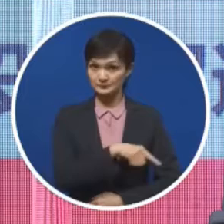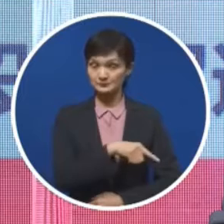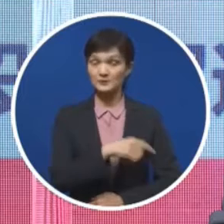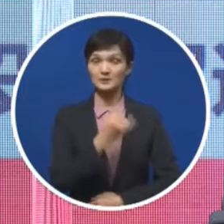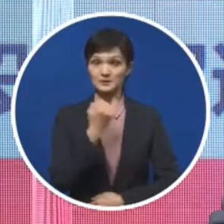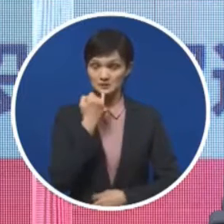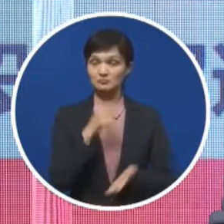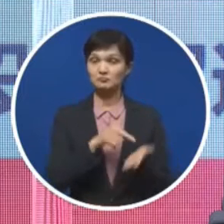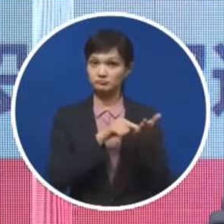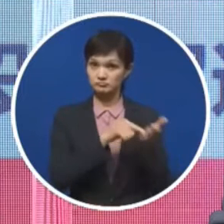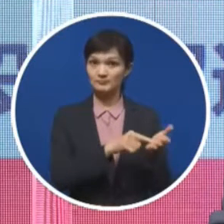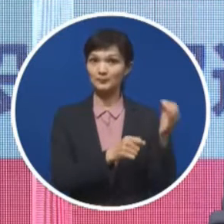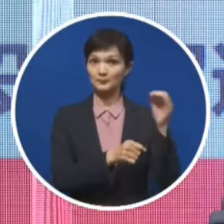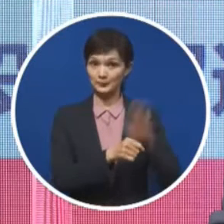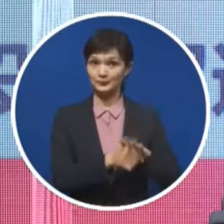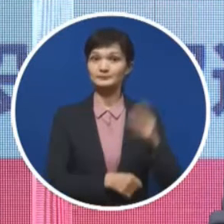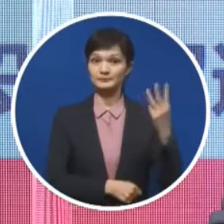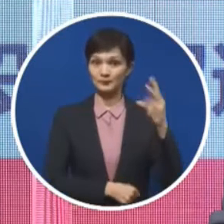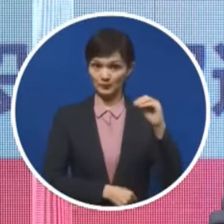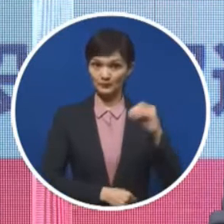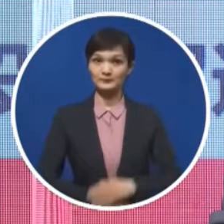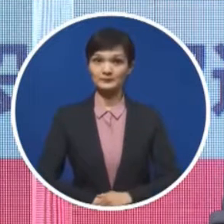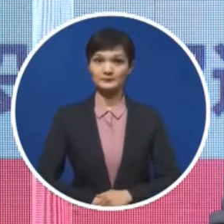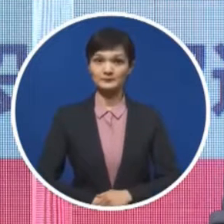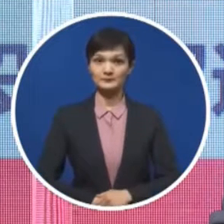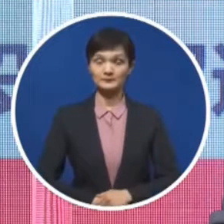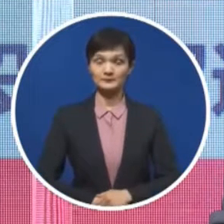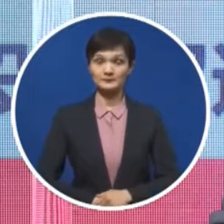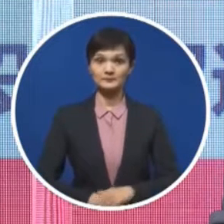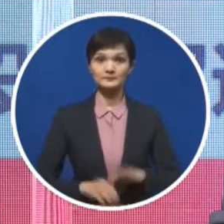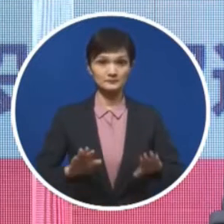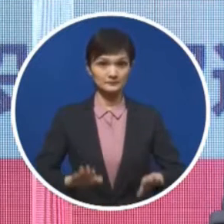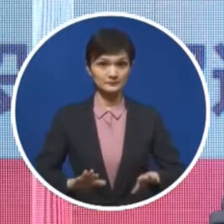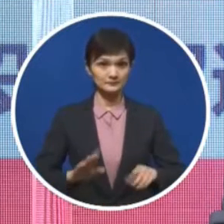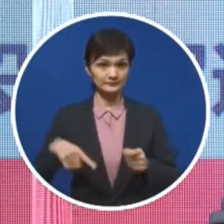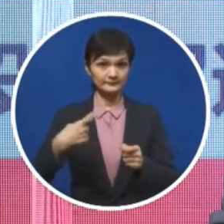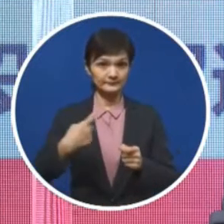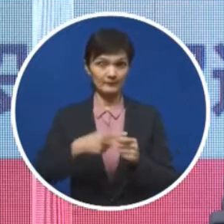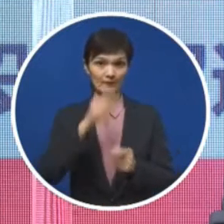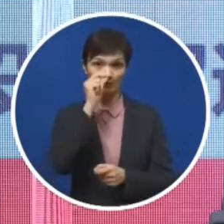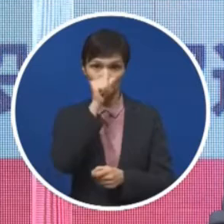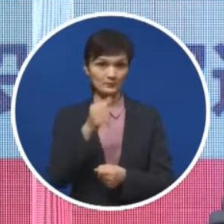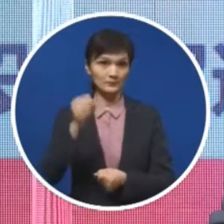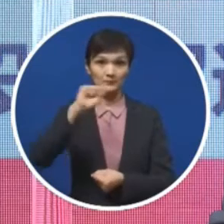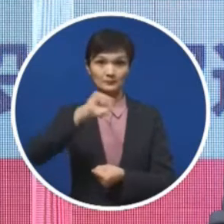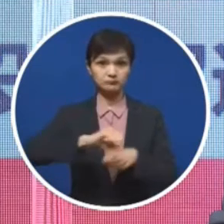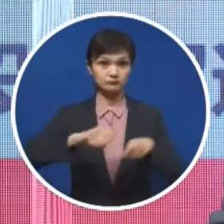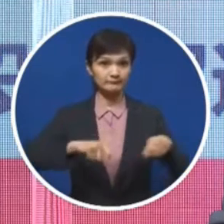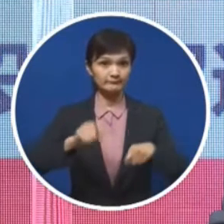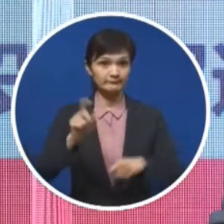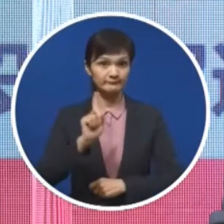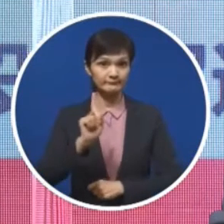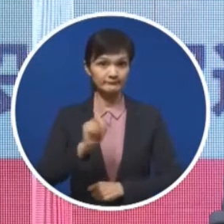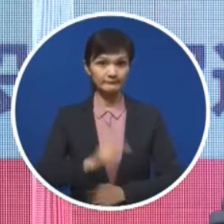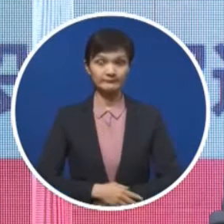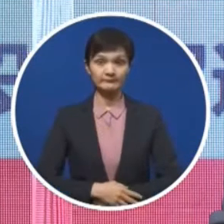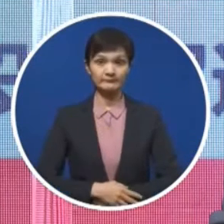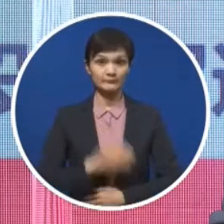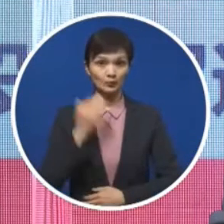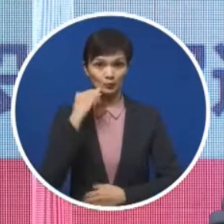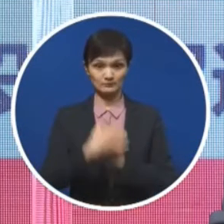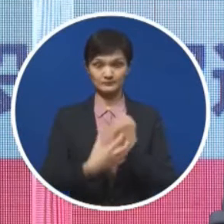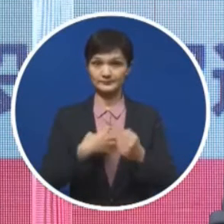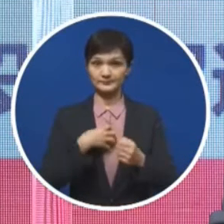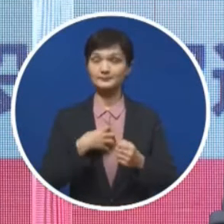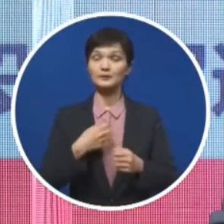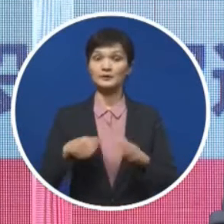才能领取30,000元，特别在今年另外增加投保